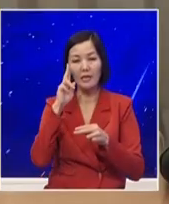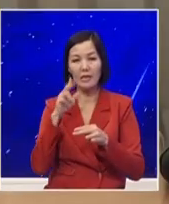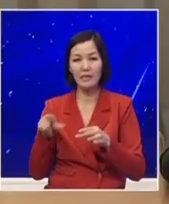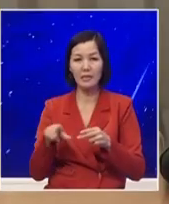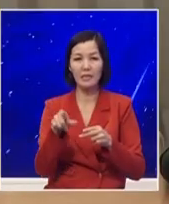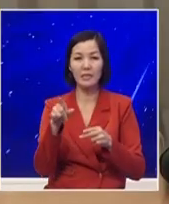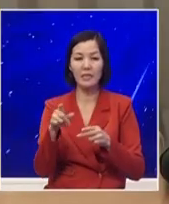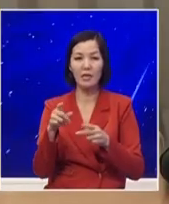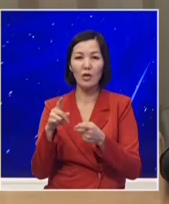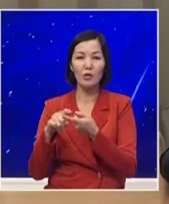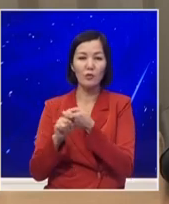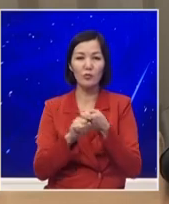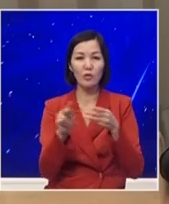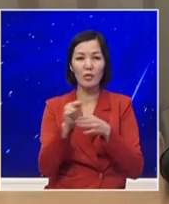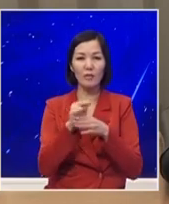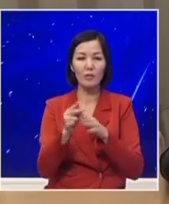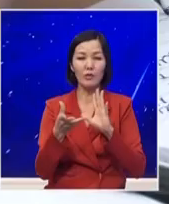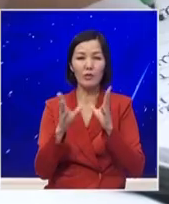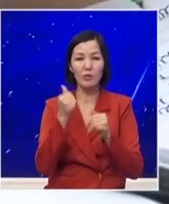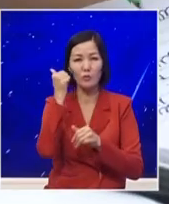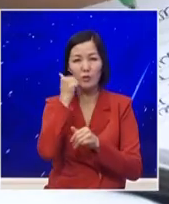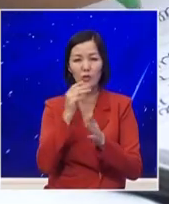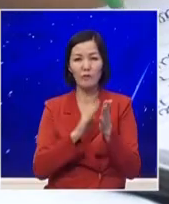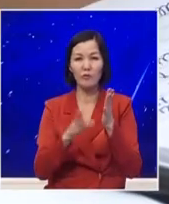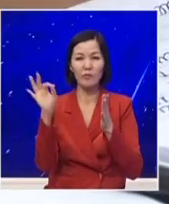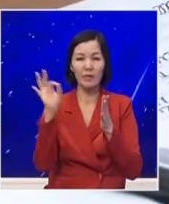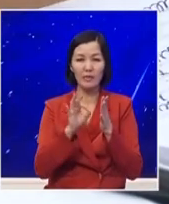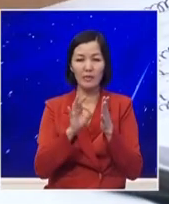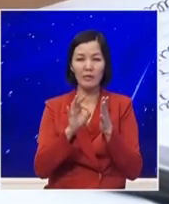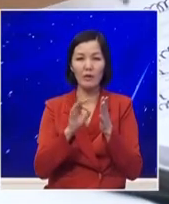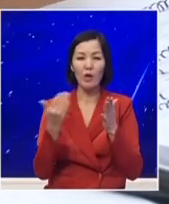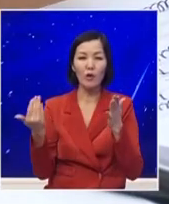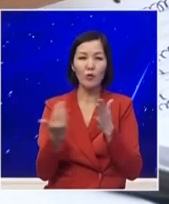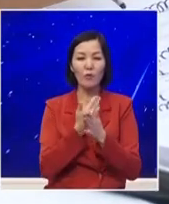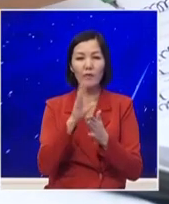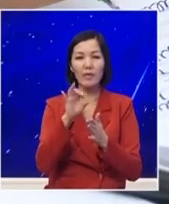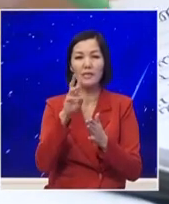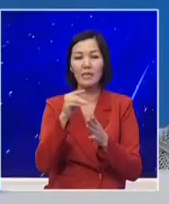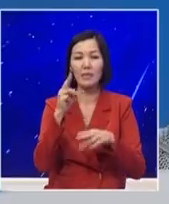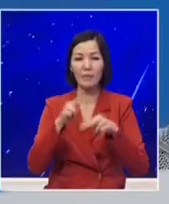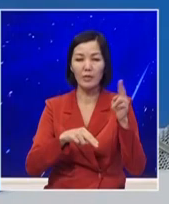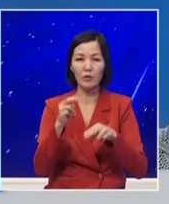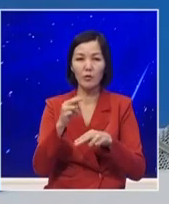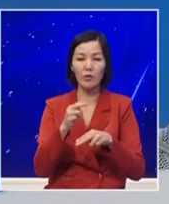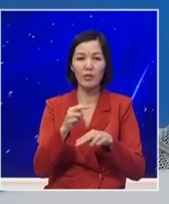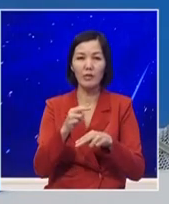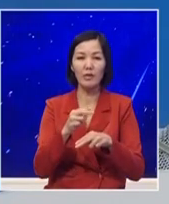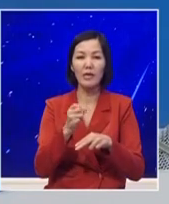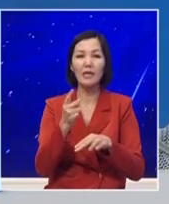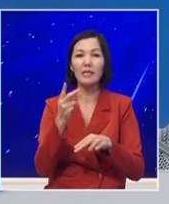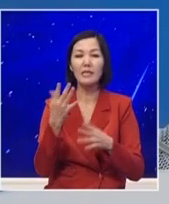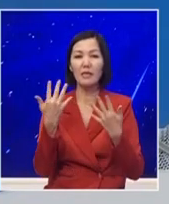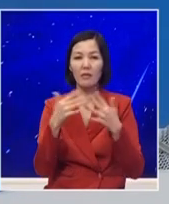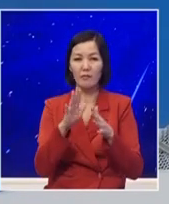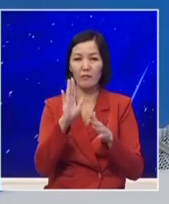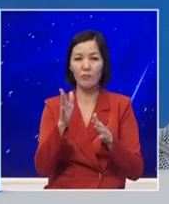сетей. На сегодняшний день в округе они изношены на 90%. Новые сети будут построены в селах Черемушки, Ломоносов и